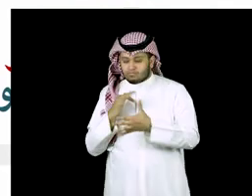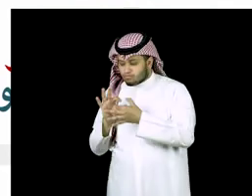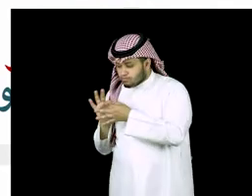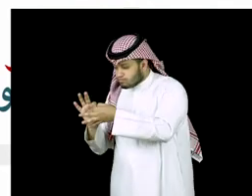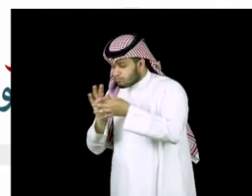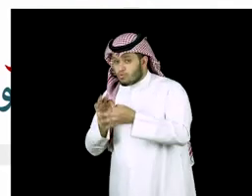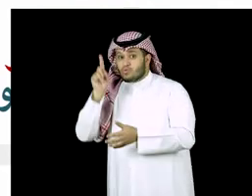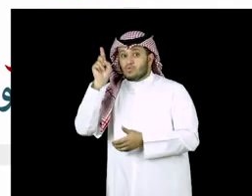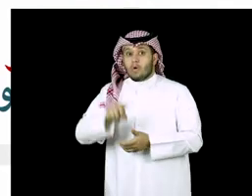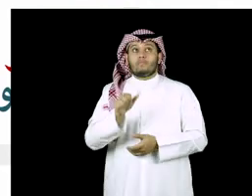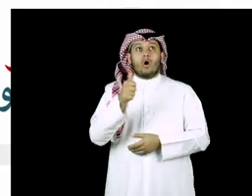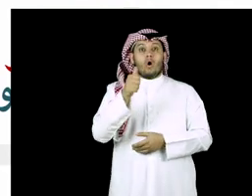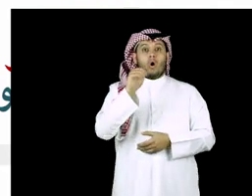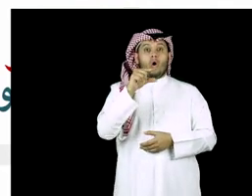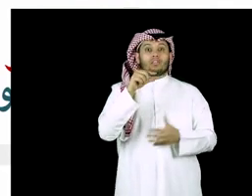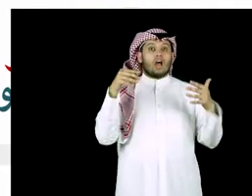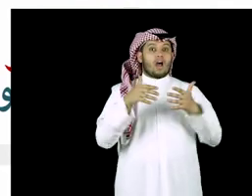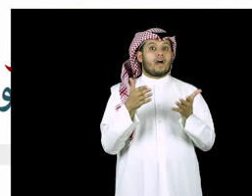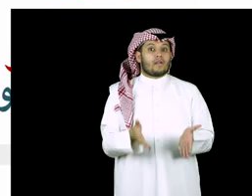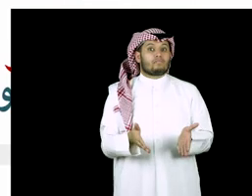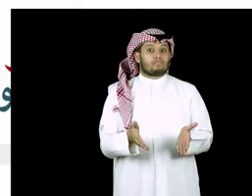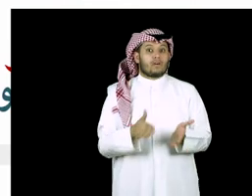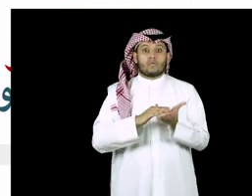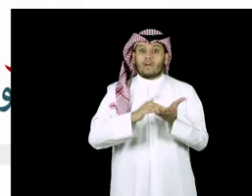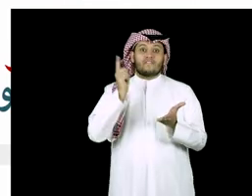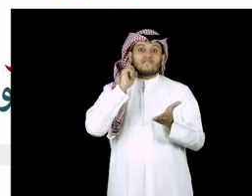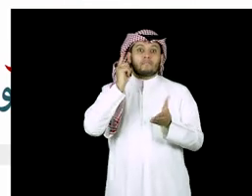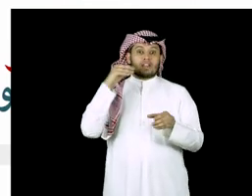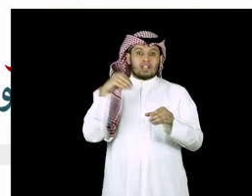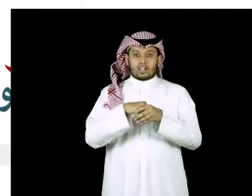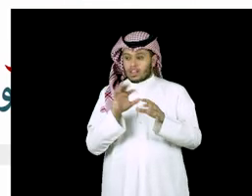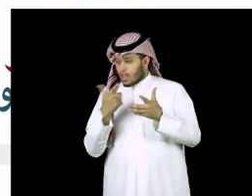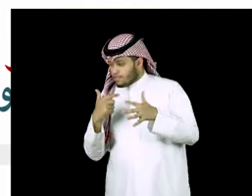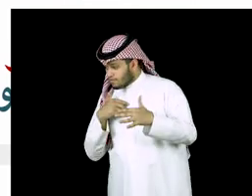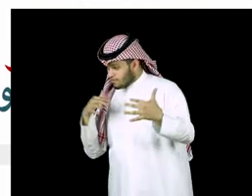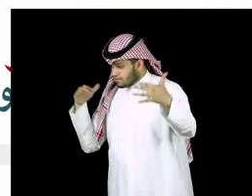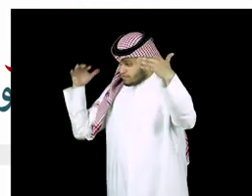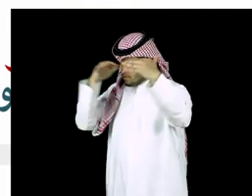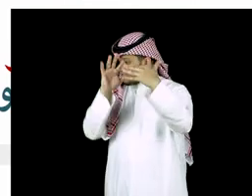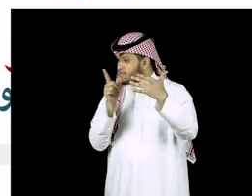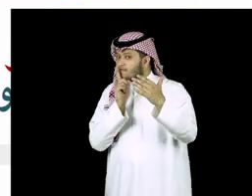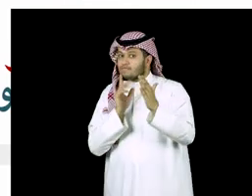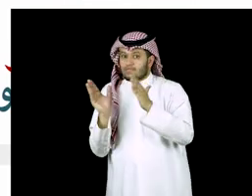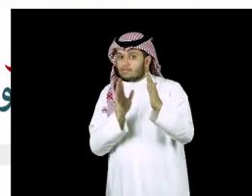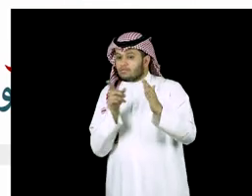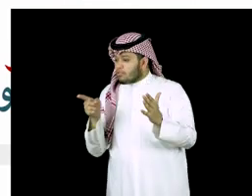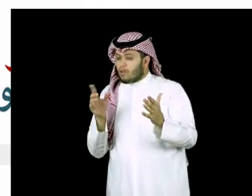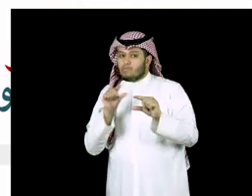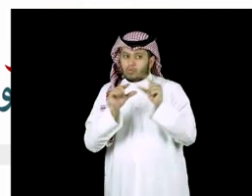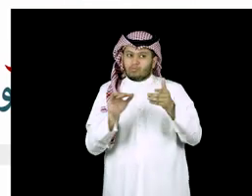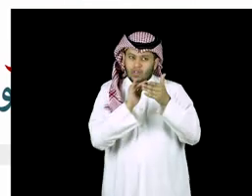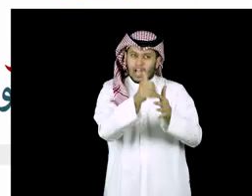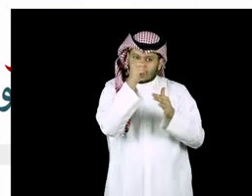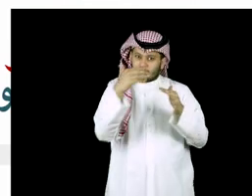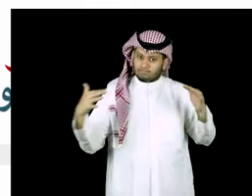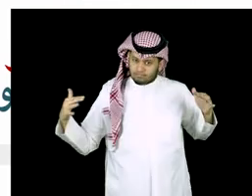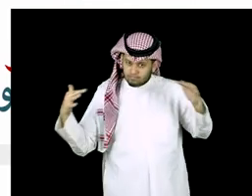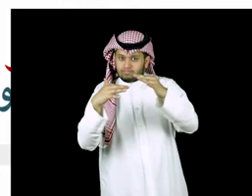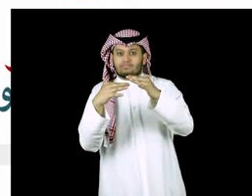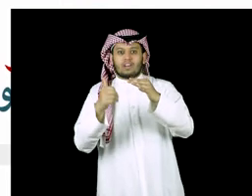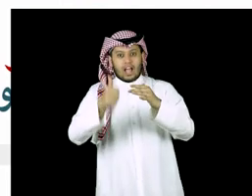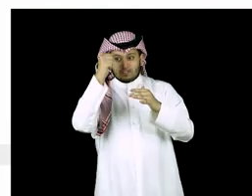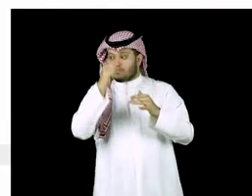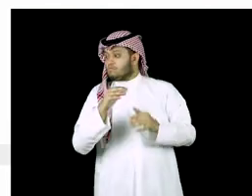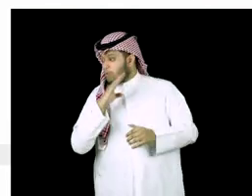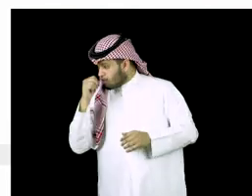يوم أحد في المقام في المدينة والخروج لملاقاة العدو، فرأوا له الخروج فخرج صلى